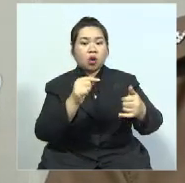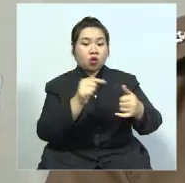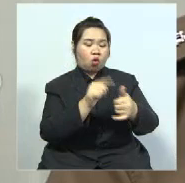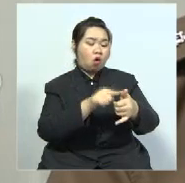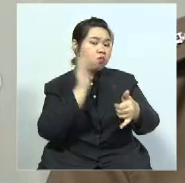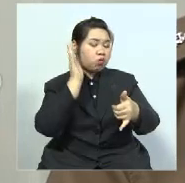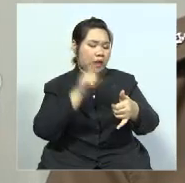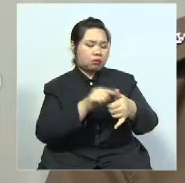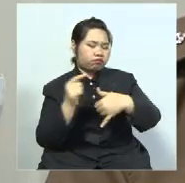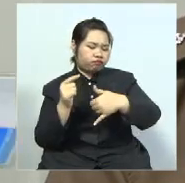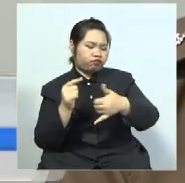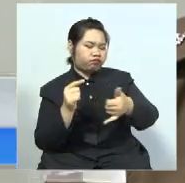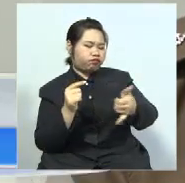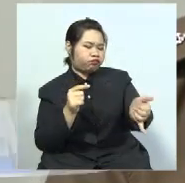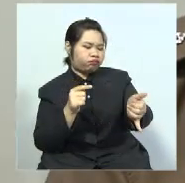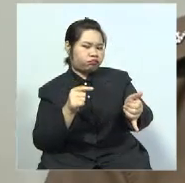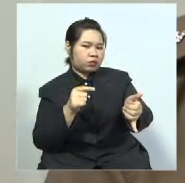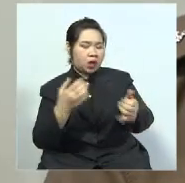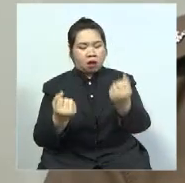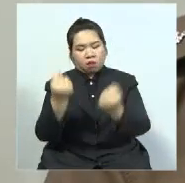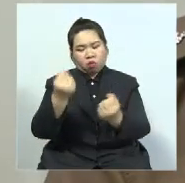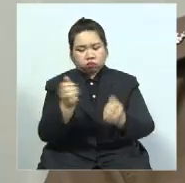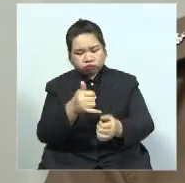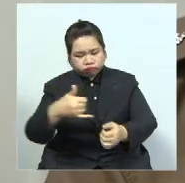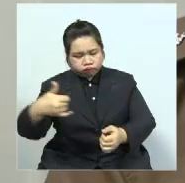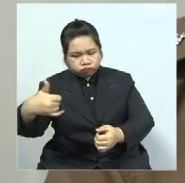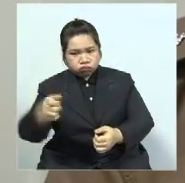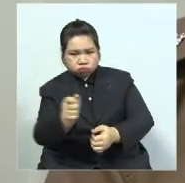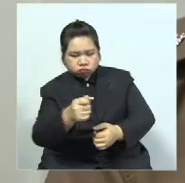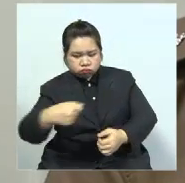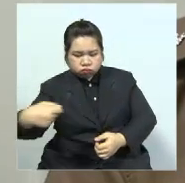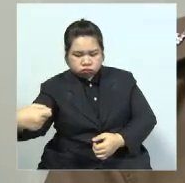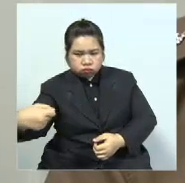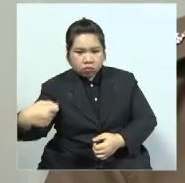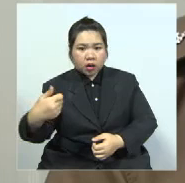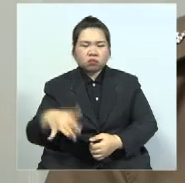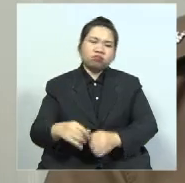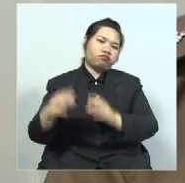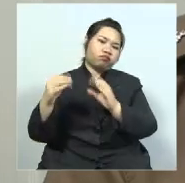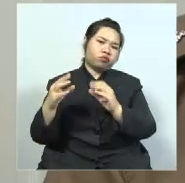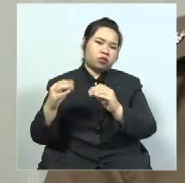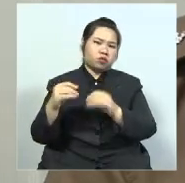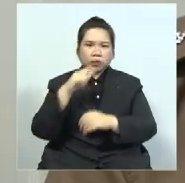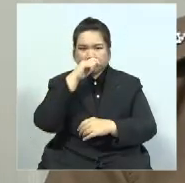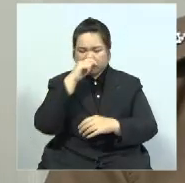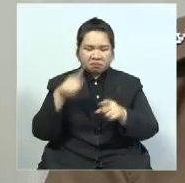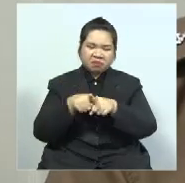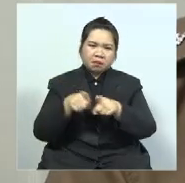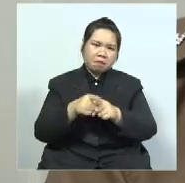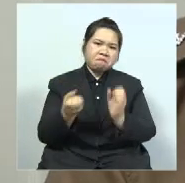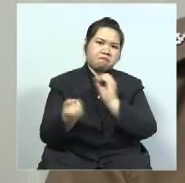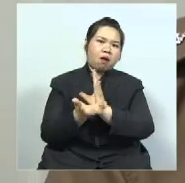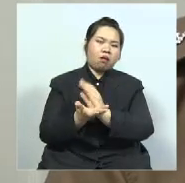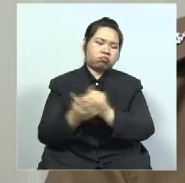หันหลังหรือกำลังจะลงจากรถขณะที่พูดจากันไม่เข้าใจซึ่งกันเ